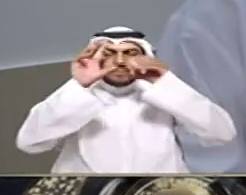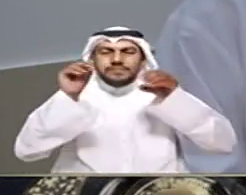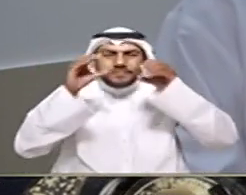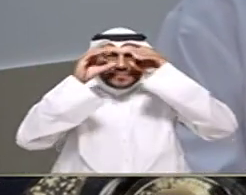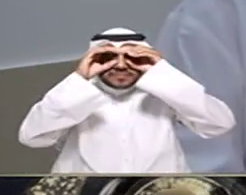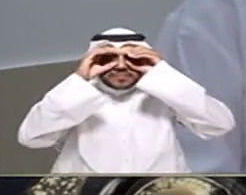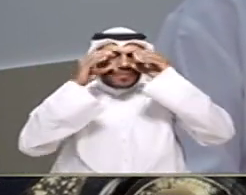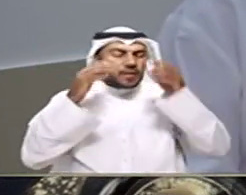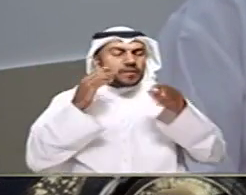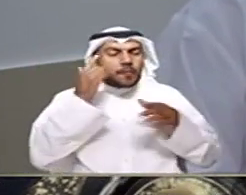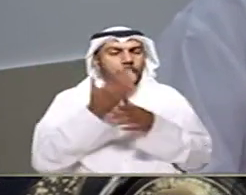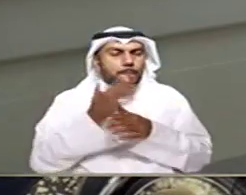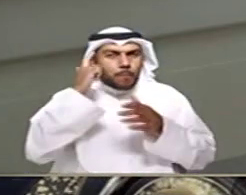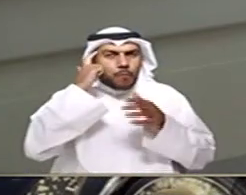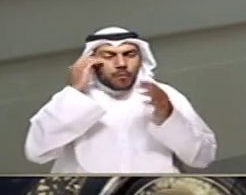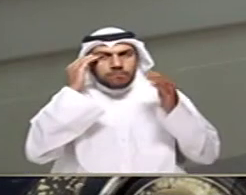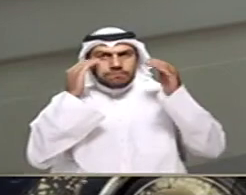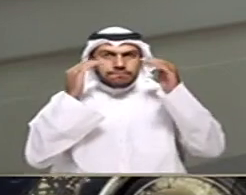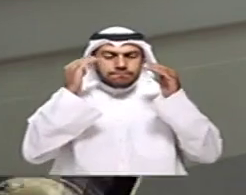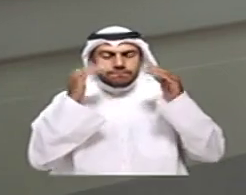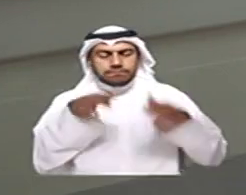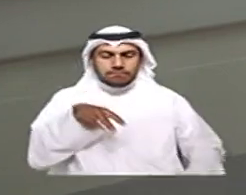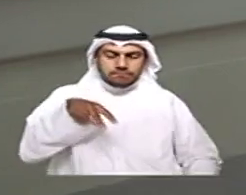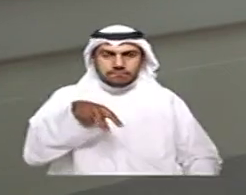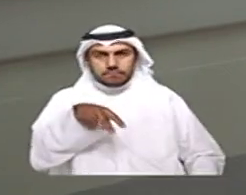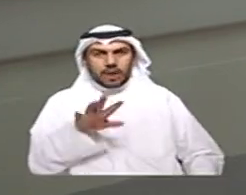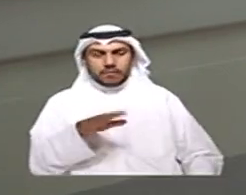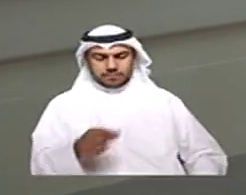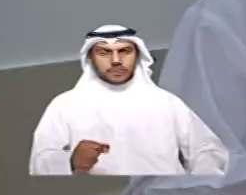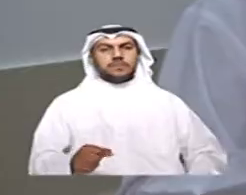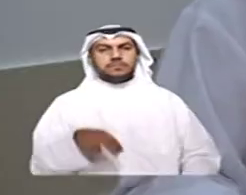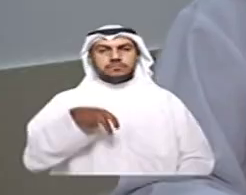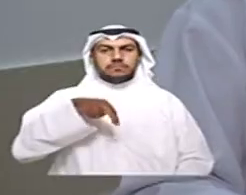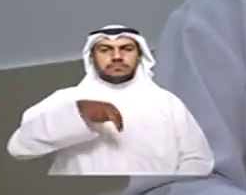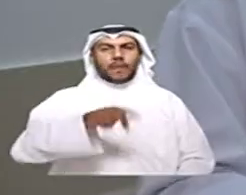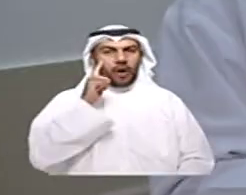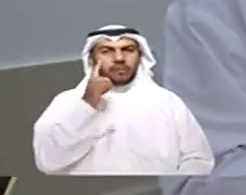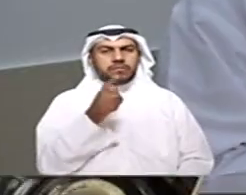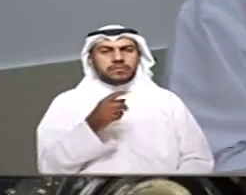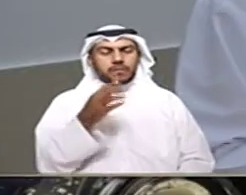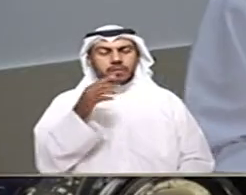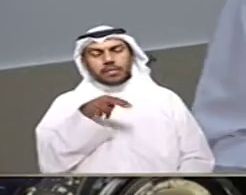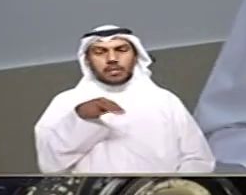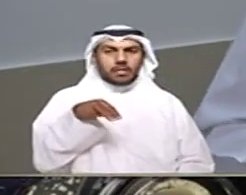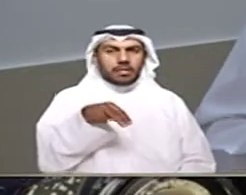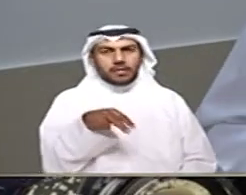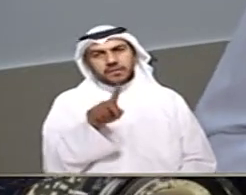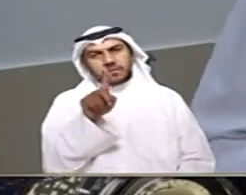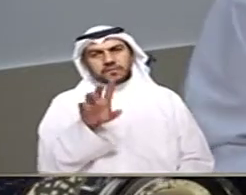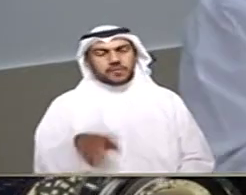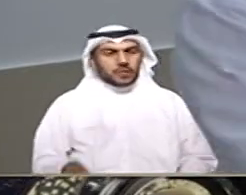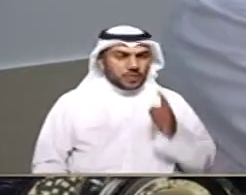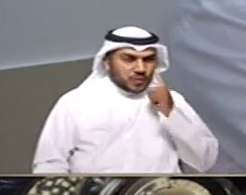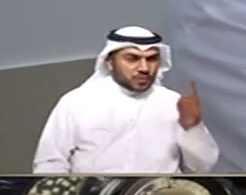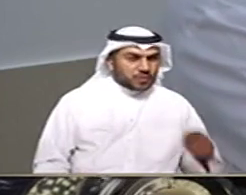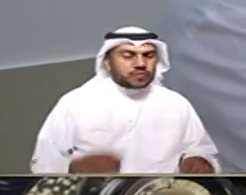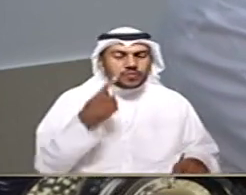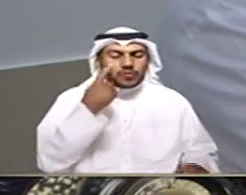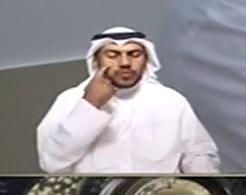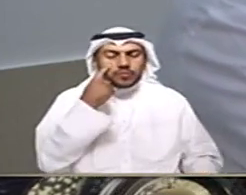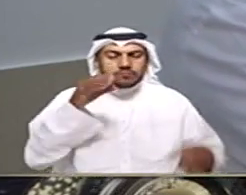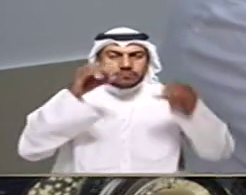VNG. VNG اختصار لكلمة اسمها فيديو نستجموغرافي. بنقيس توازن المريض عن